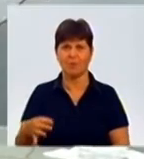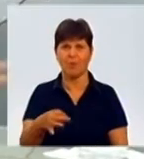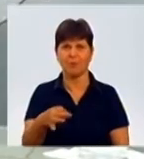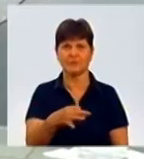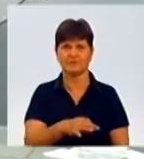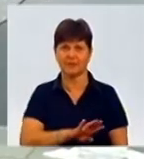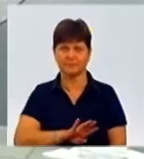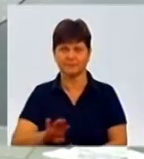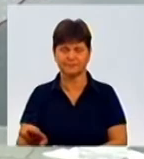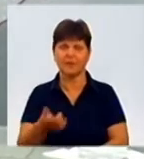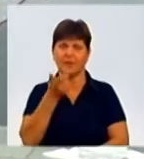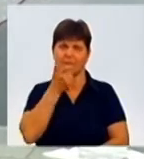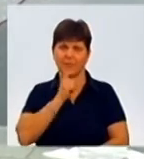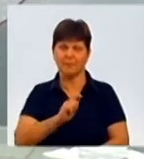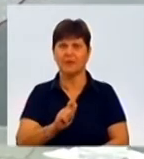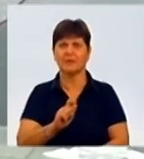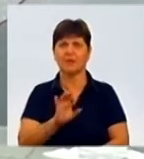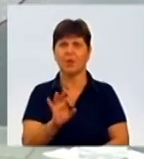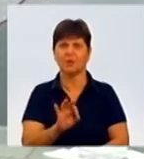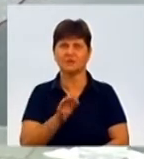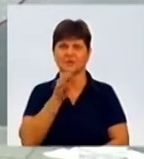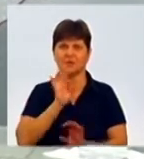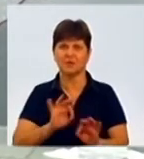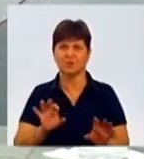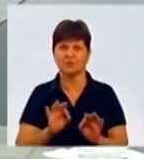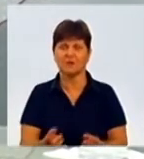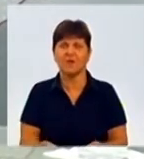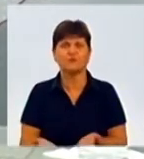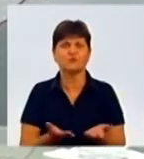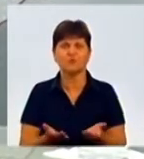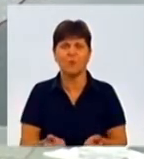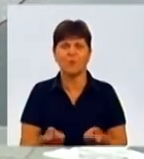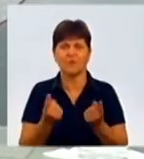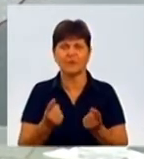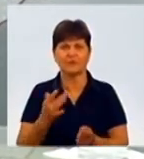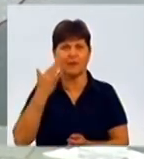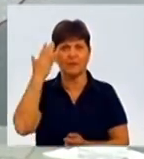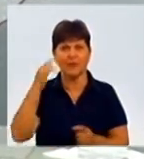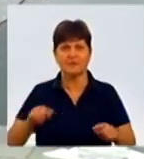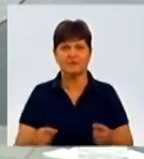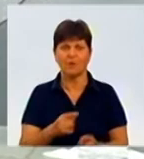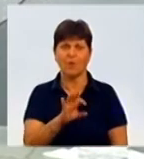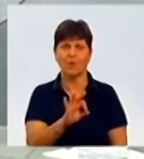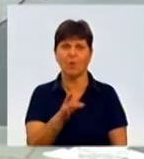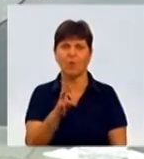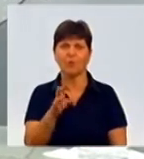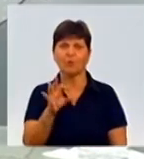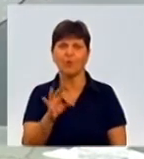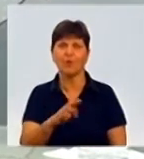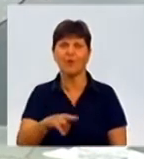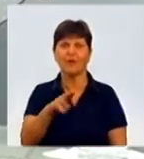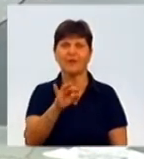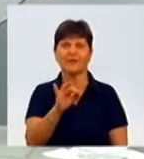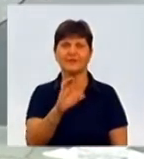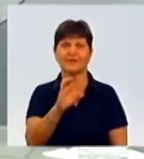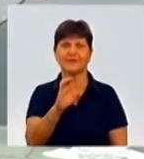Пане Олексію, розкажіть, власне, ось в чому виникла ідея створити такий ось онкодесант, скажімо так, який виїздить